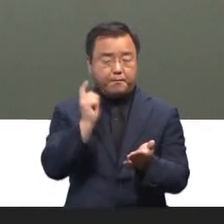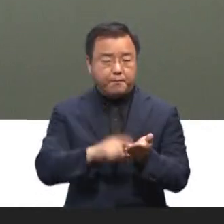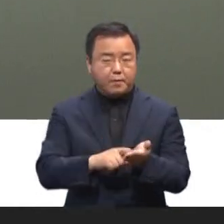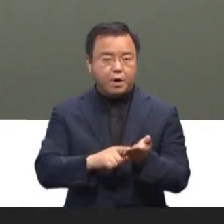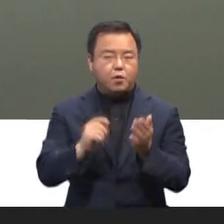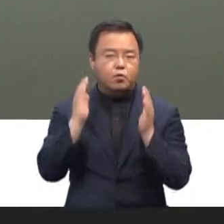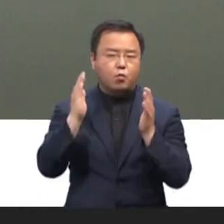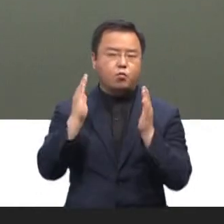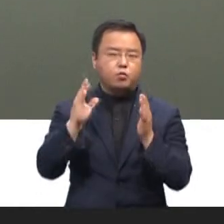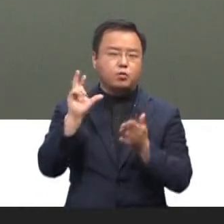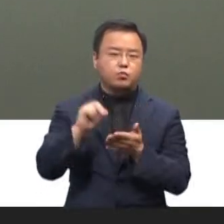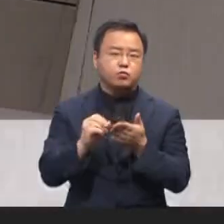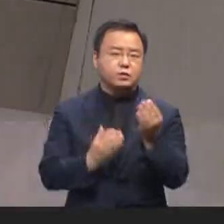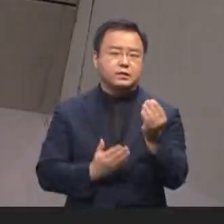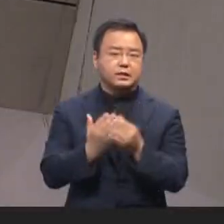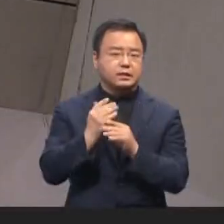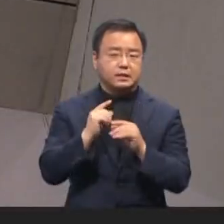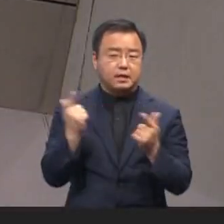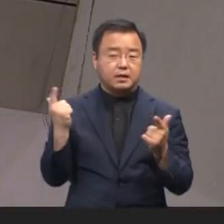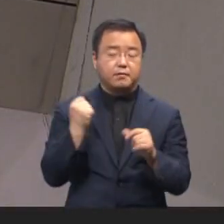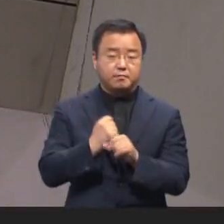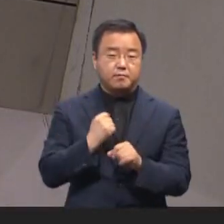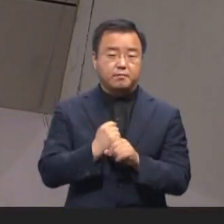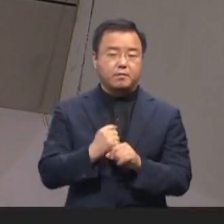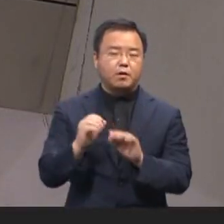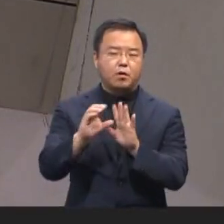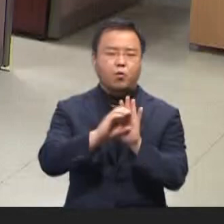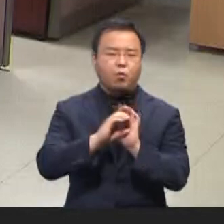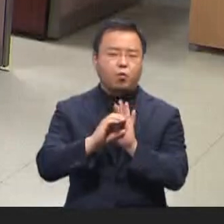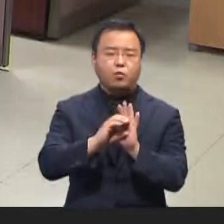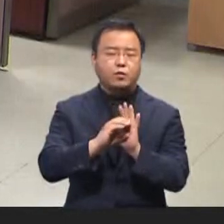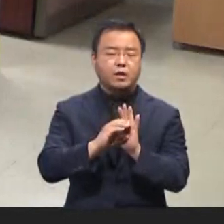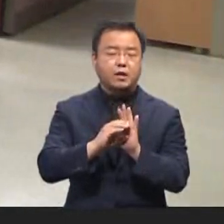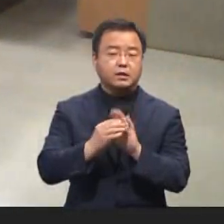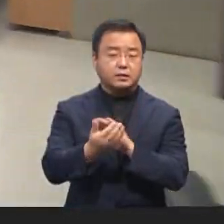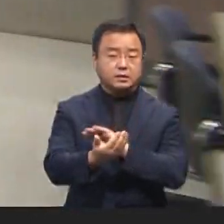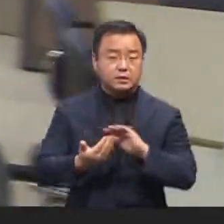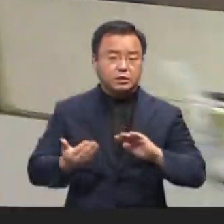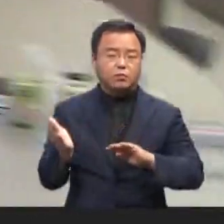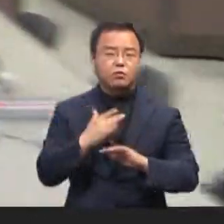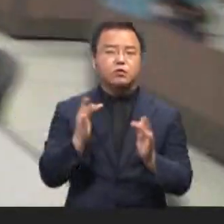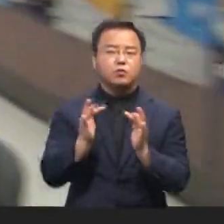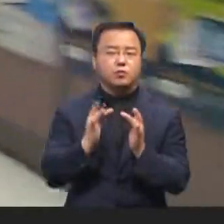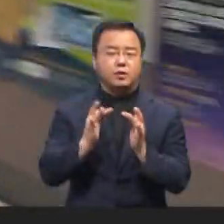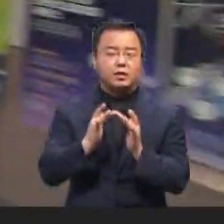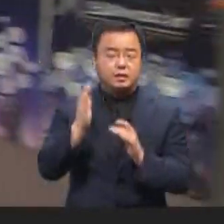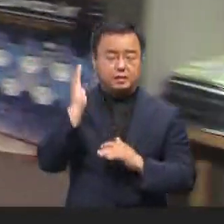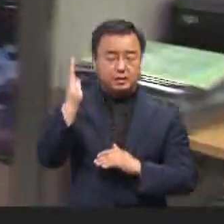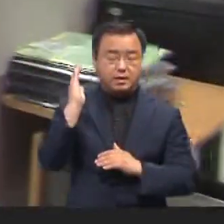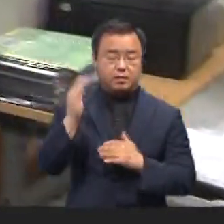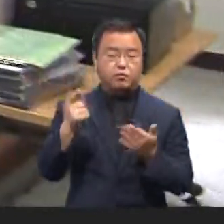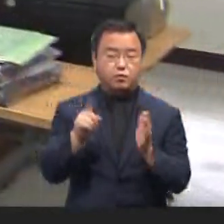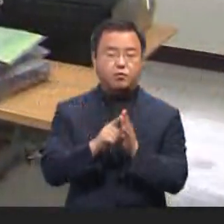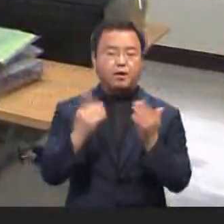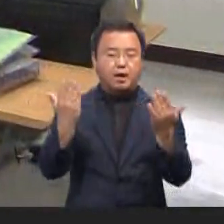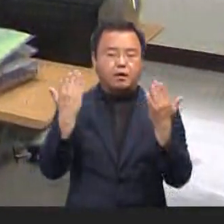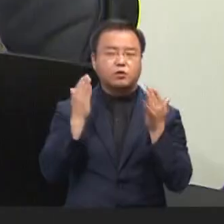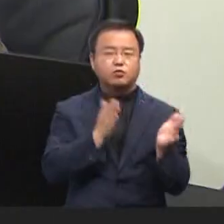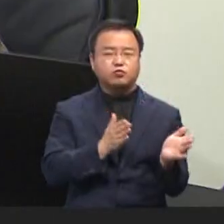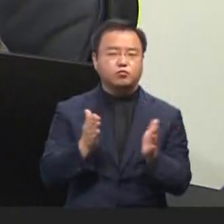수업에 차질이 없을 수 있도록. 코로나 사태 이전부터 온라인 강의를 위한 학교 차원의 준비를 해온